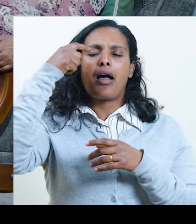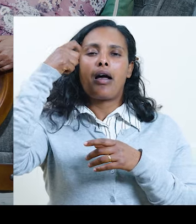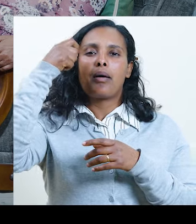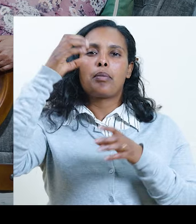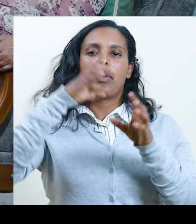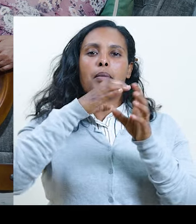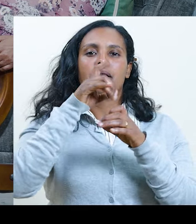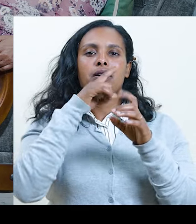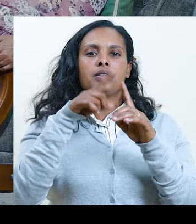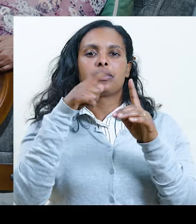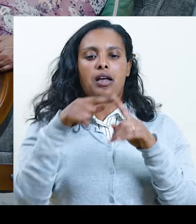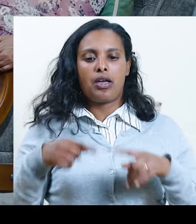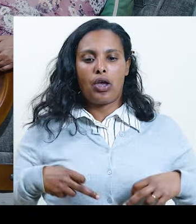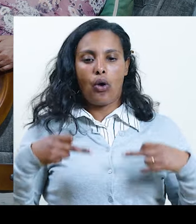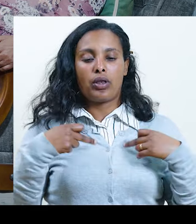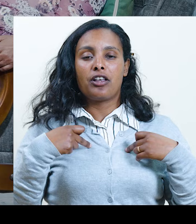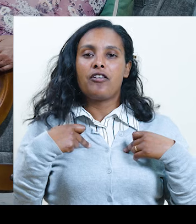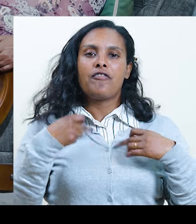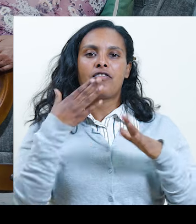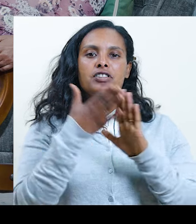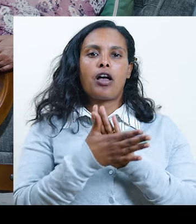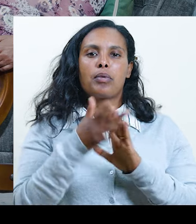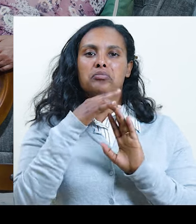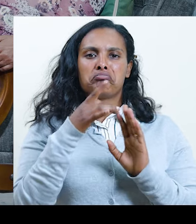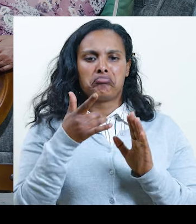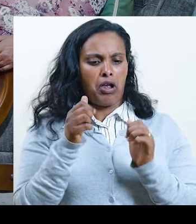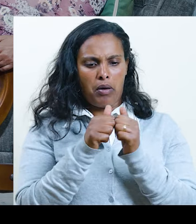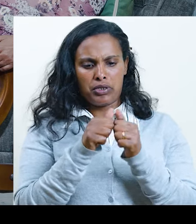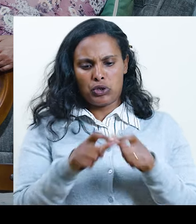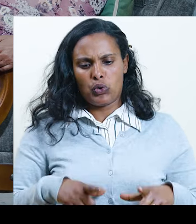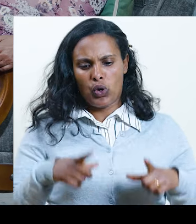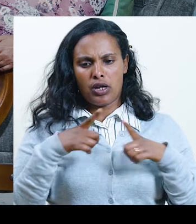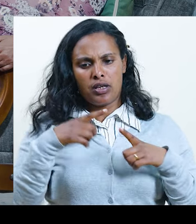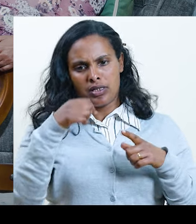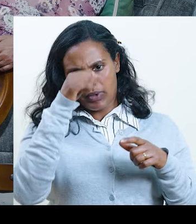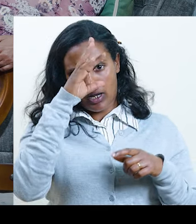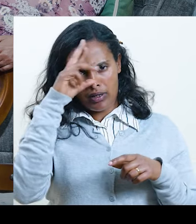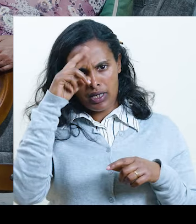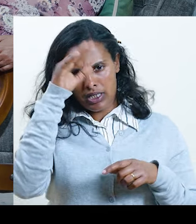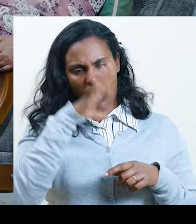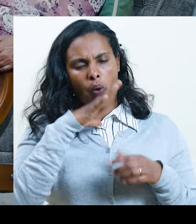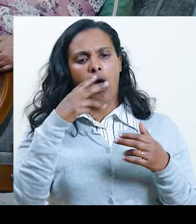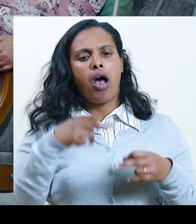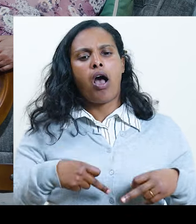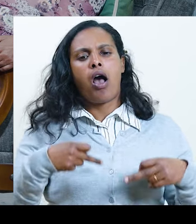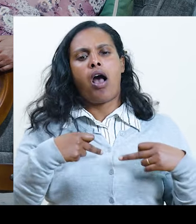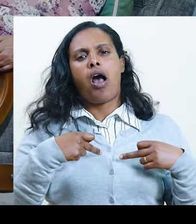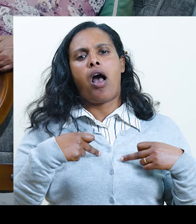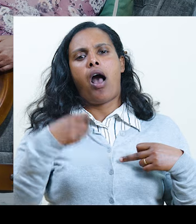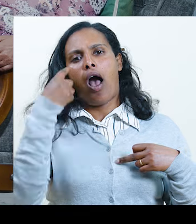አንችልም፣ ይሄ በቃ እስከ ህይወት ፍጻሜሽ ትሪትመንት ታደርጊያለሽ፣ ምክንያቱም የሰው አይን